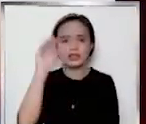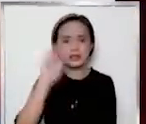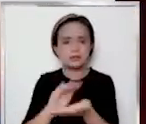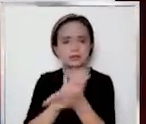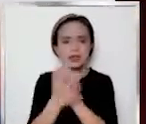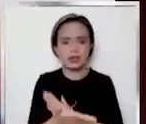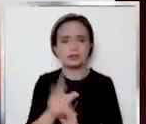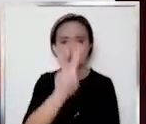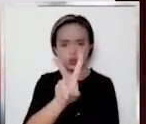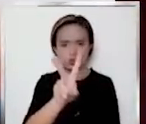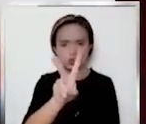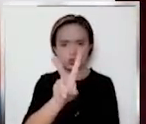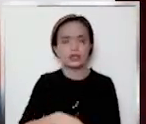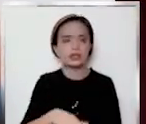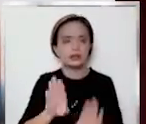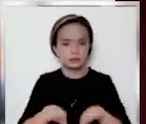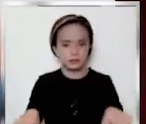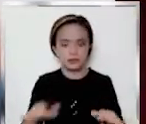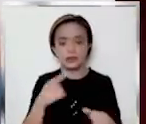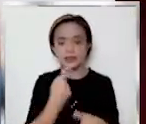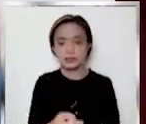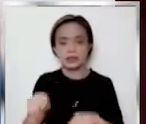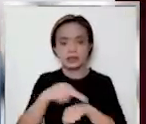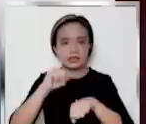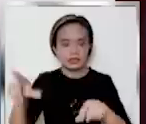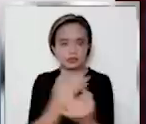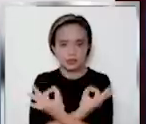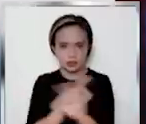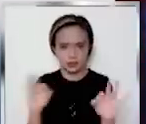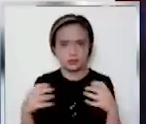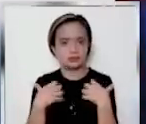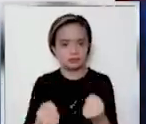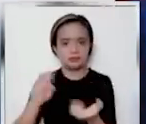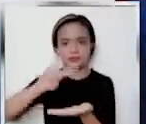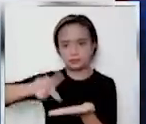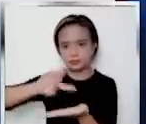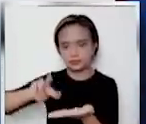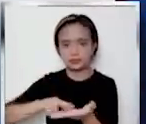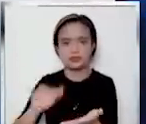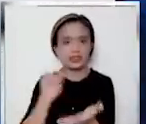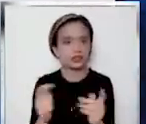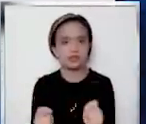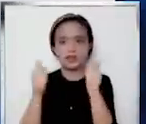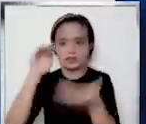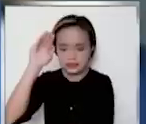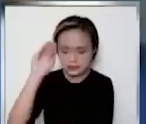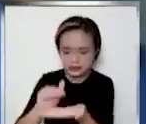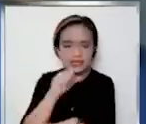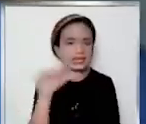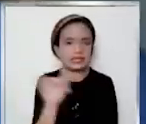lang. Ayon yan sa National Demographic and Health Survey. Mabilis na pagbaba raw yan kumpara sa mga naunang